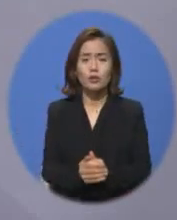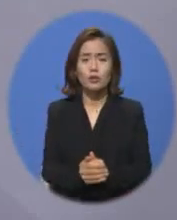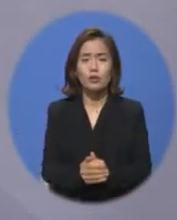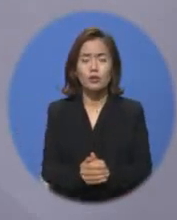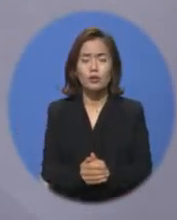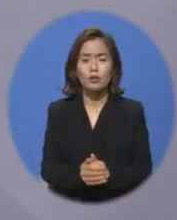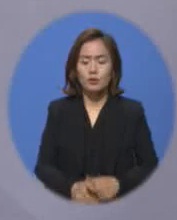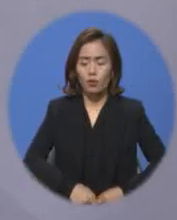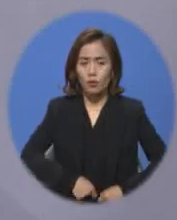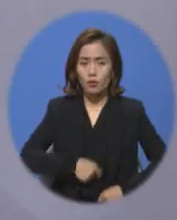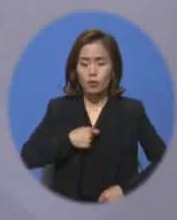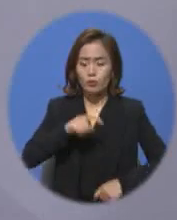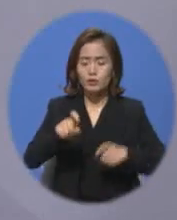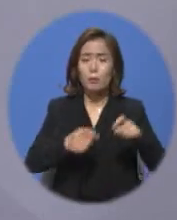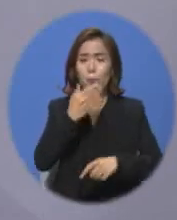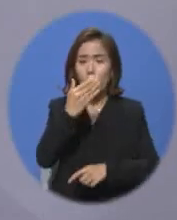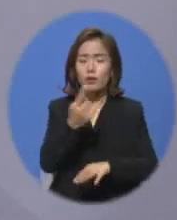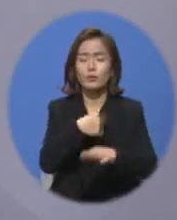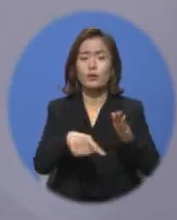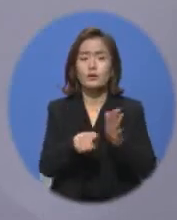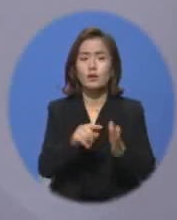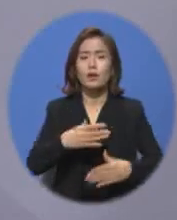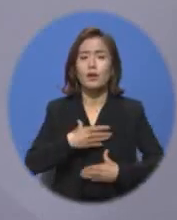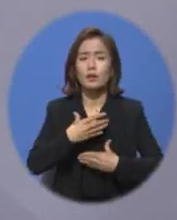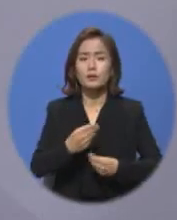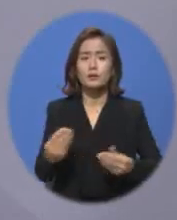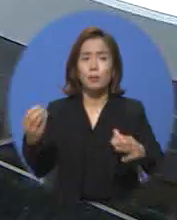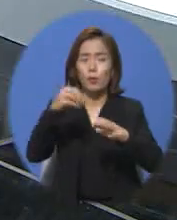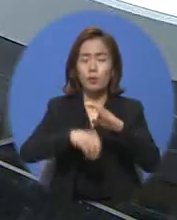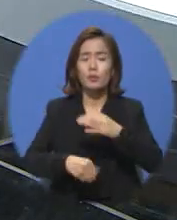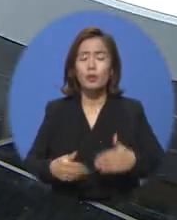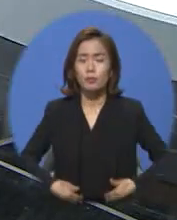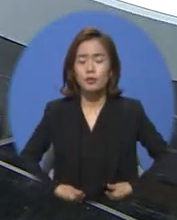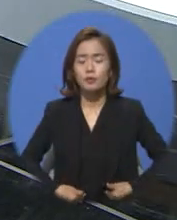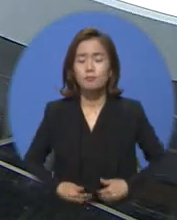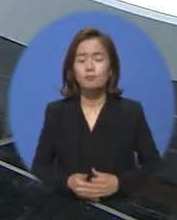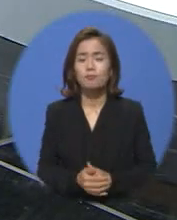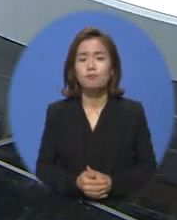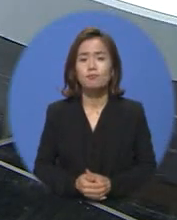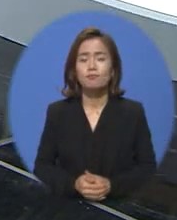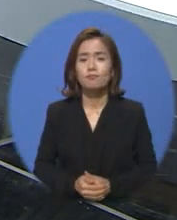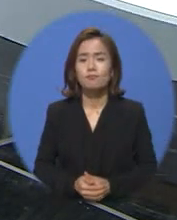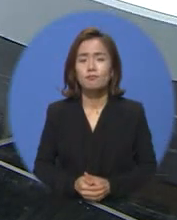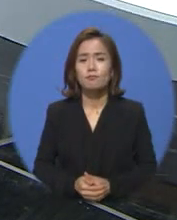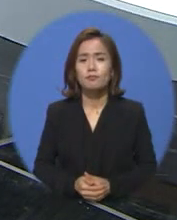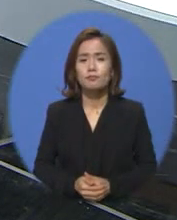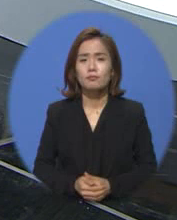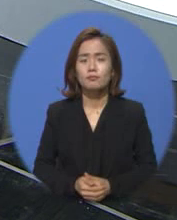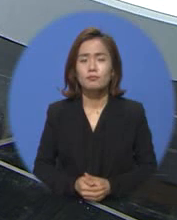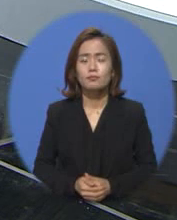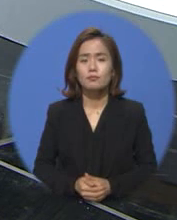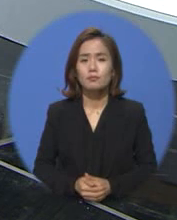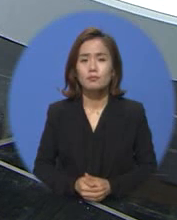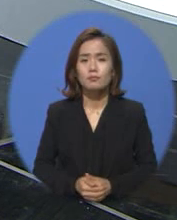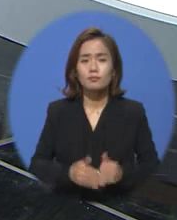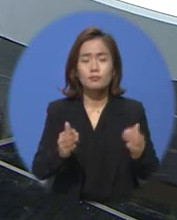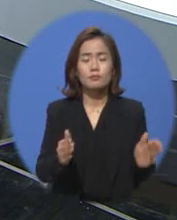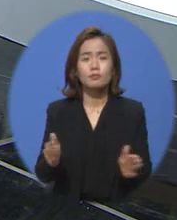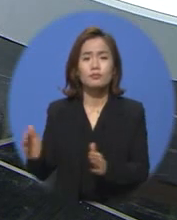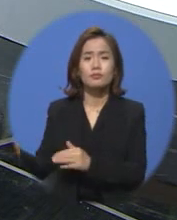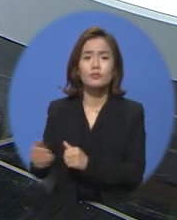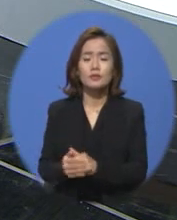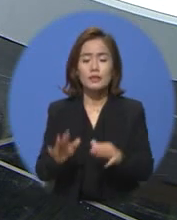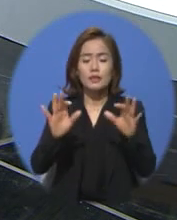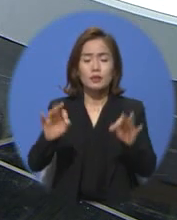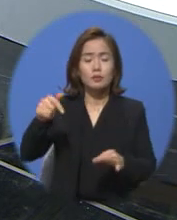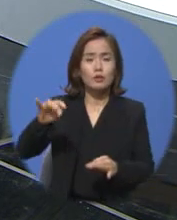광주는 정의의도시이므로,안전또한정의를추구하는데포함되어야한다고생각합니다.예.감사합니다. 예.예.감사합니다.예.이제